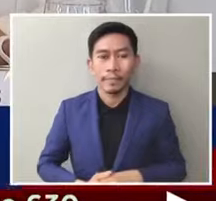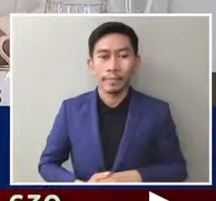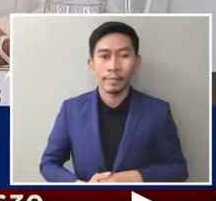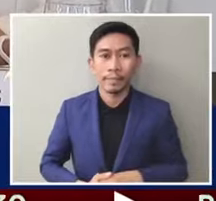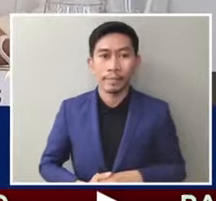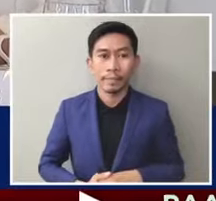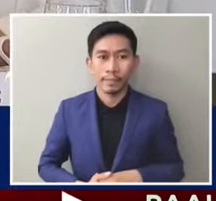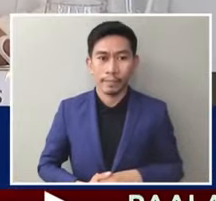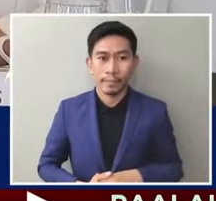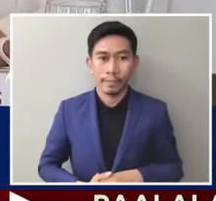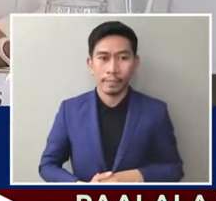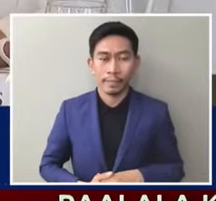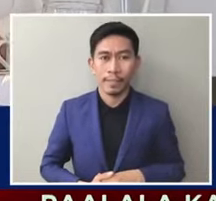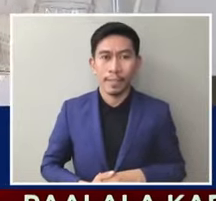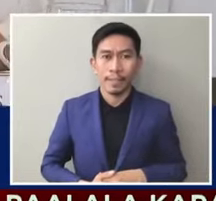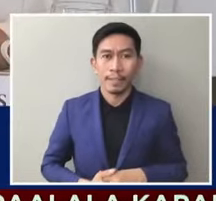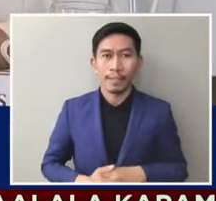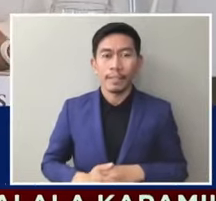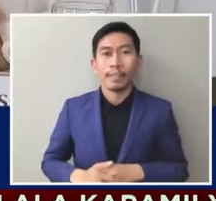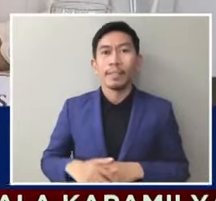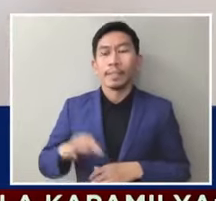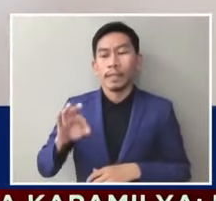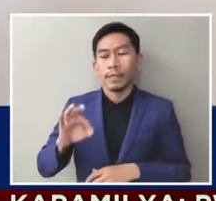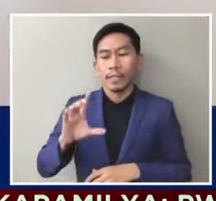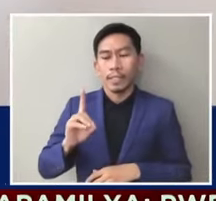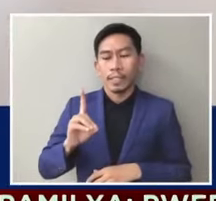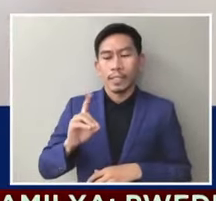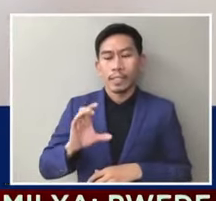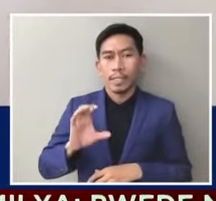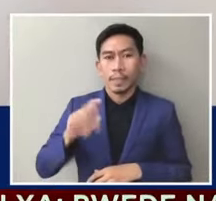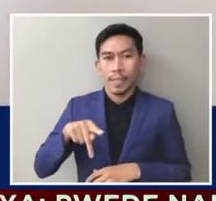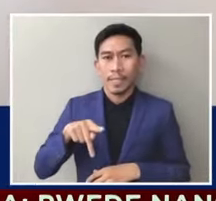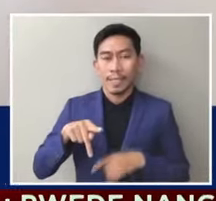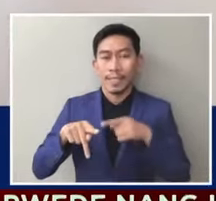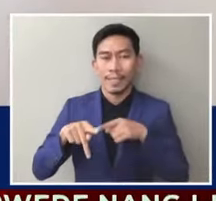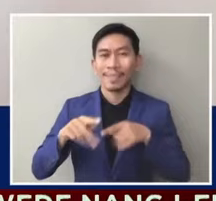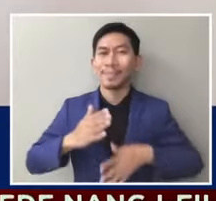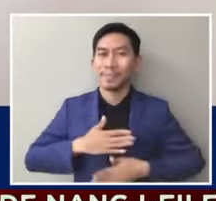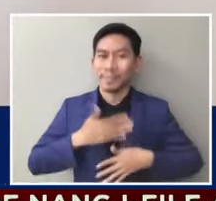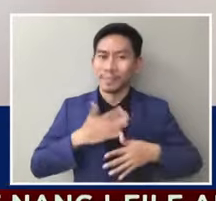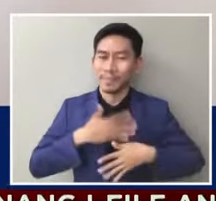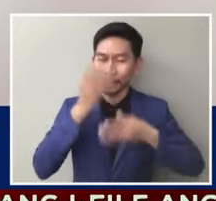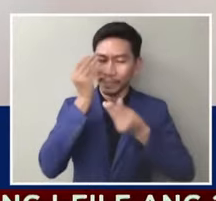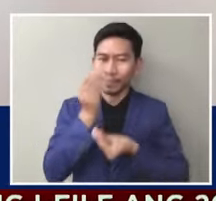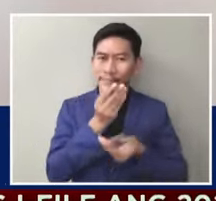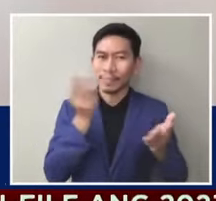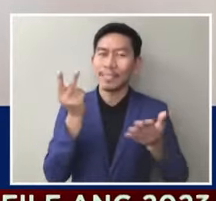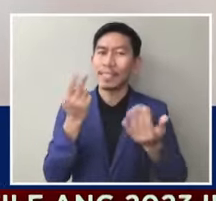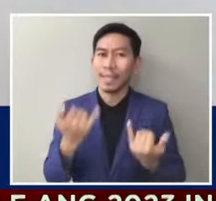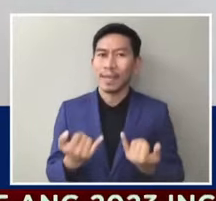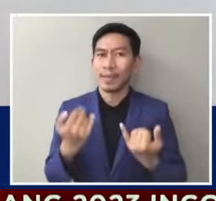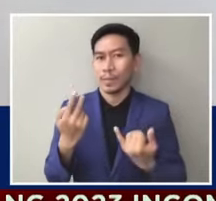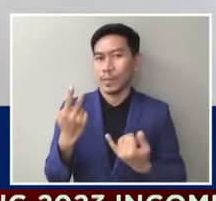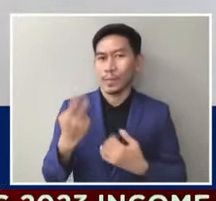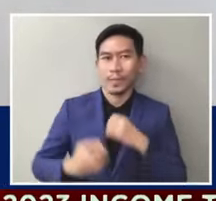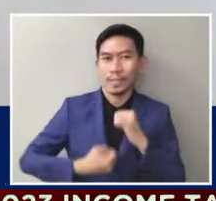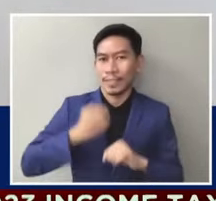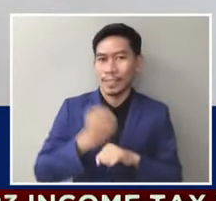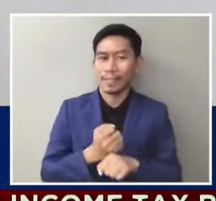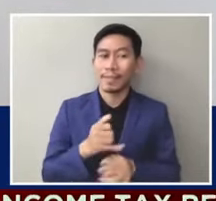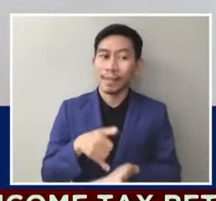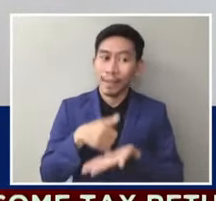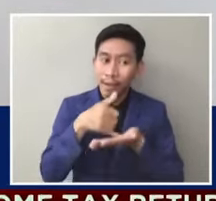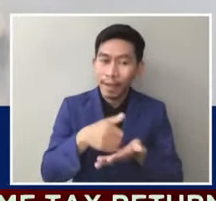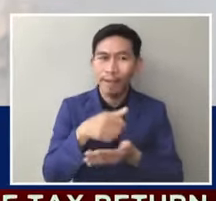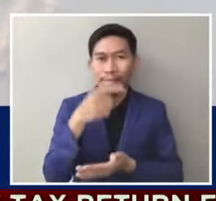Masayang ibinalita ng Film Development Council of the Philippines o FDCP ang ikalawang taon ng parangal ng sining. Gagawaran nila